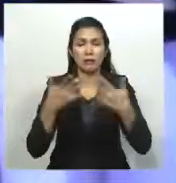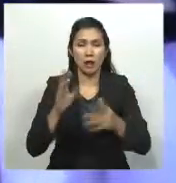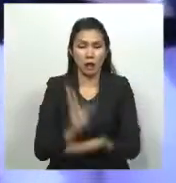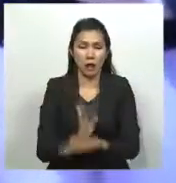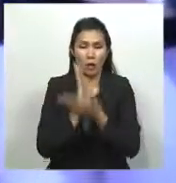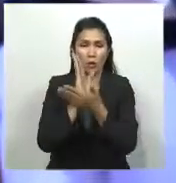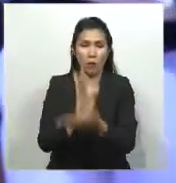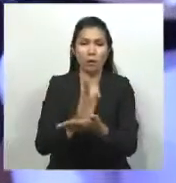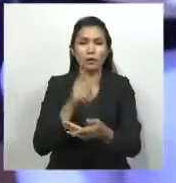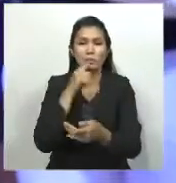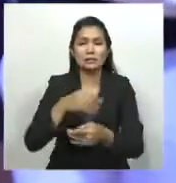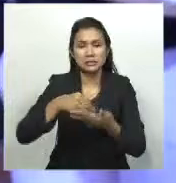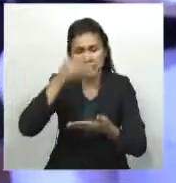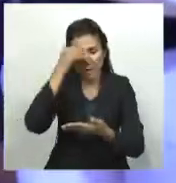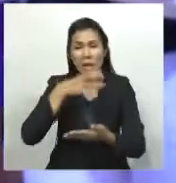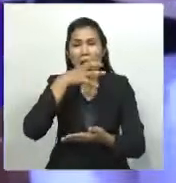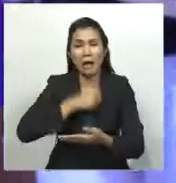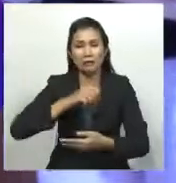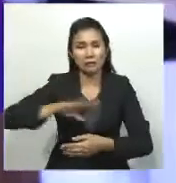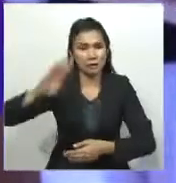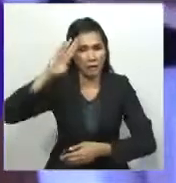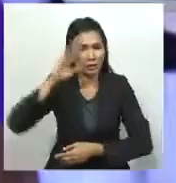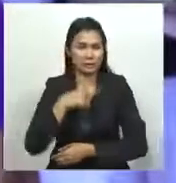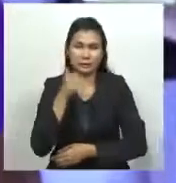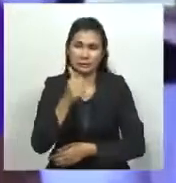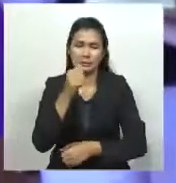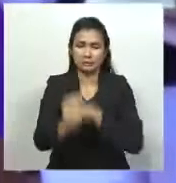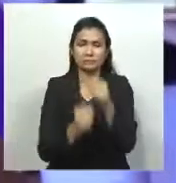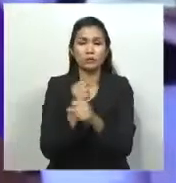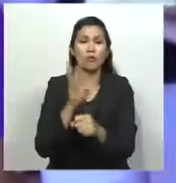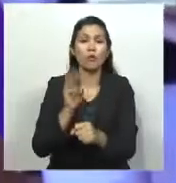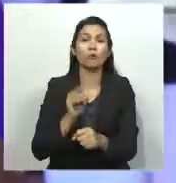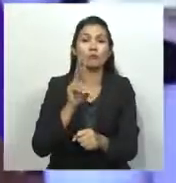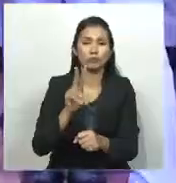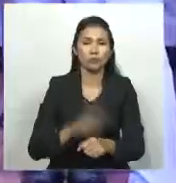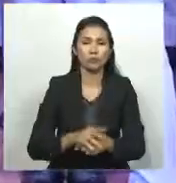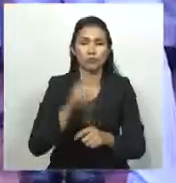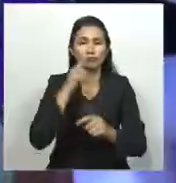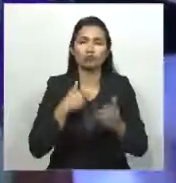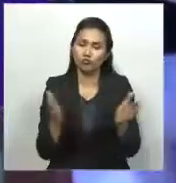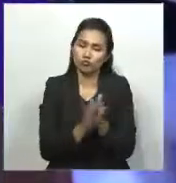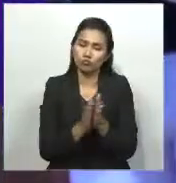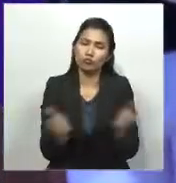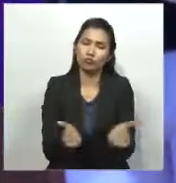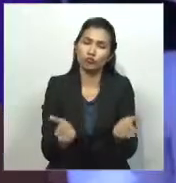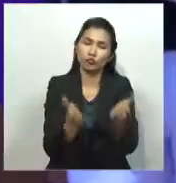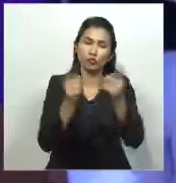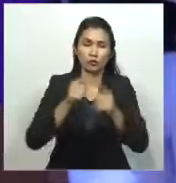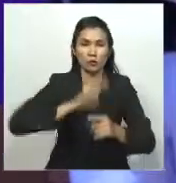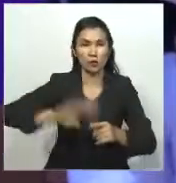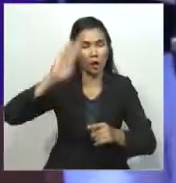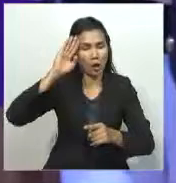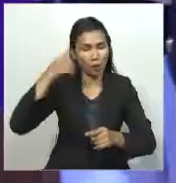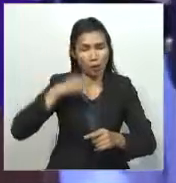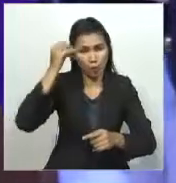ลเกียรติยศจากดาวแก่ศิษย์เก่าเตรียมทหารดีเด่นประจำปี2562เพื่อเชิดชูยกย่องศิษย์เก่าเตรียมทหาร